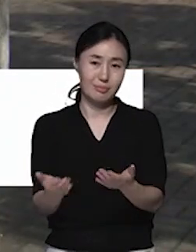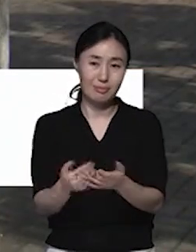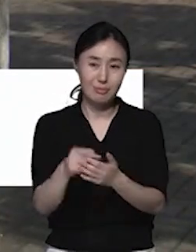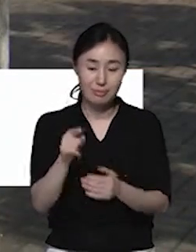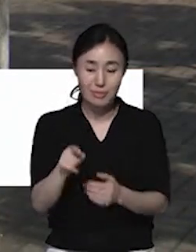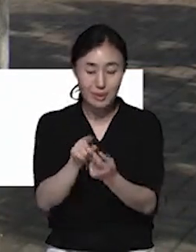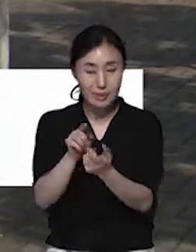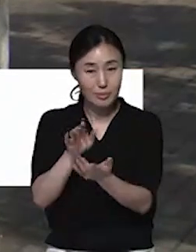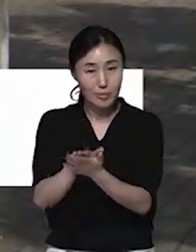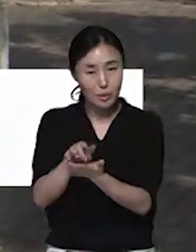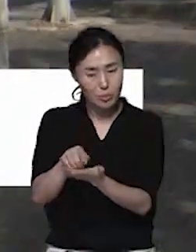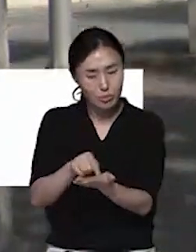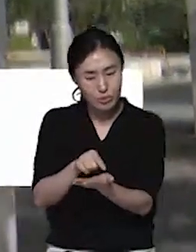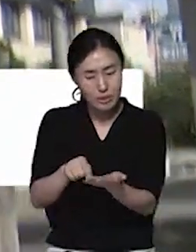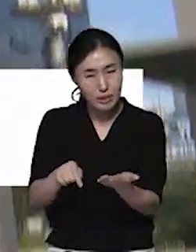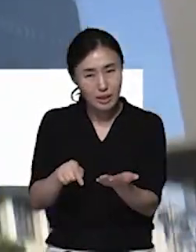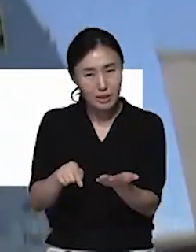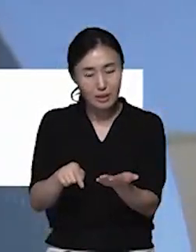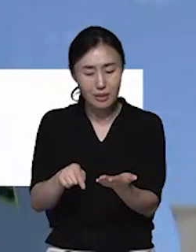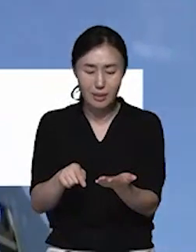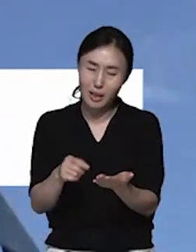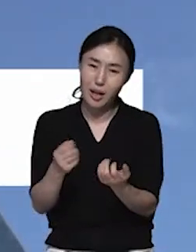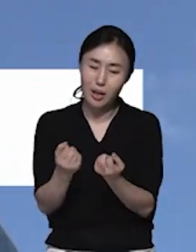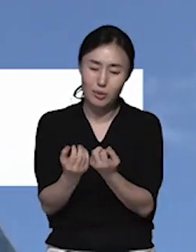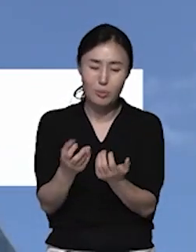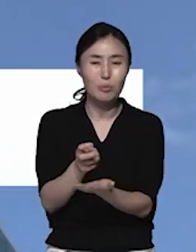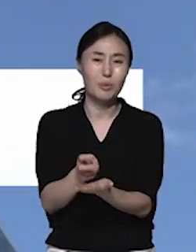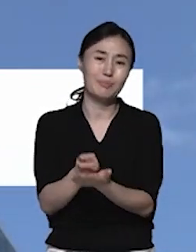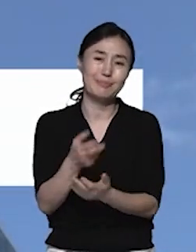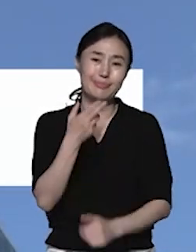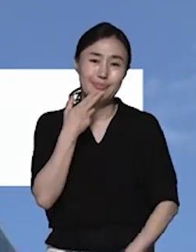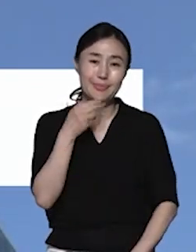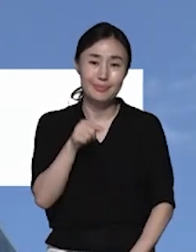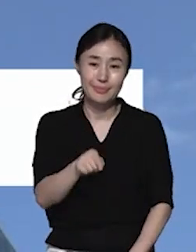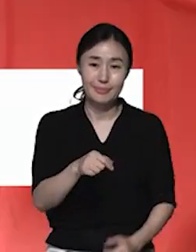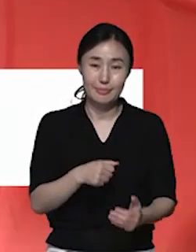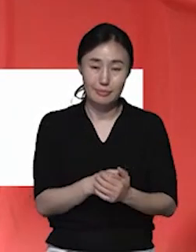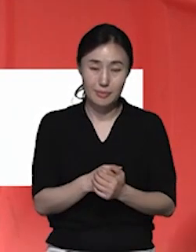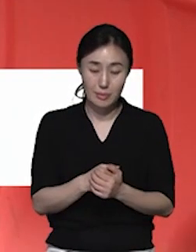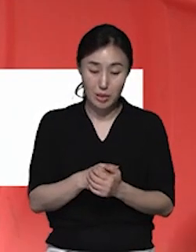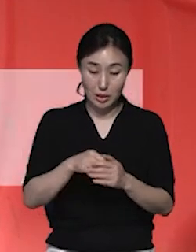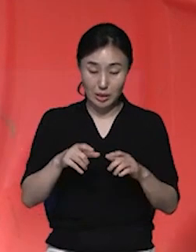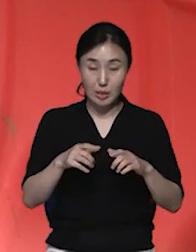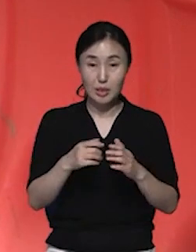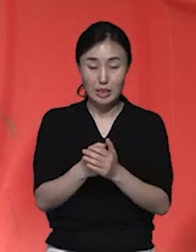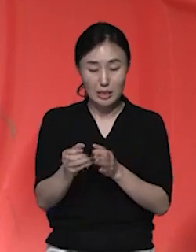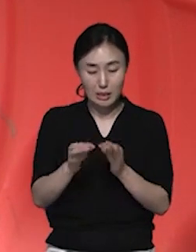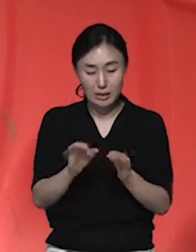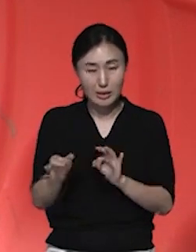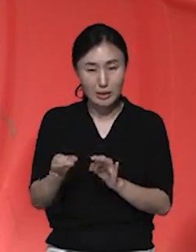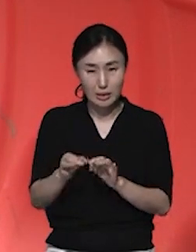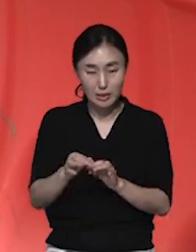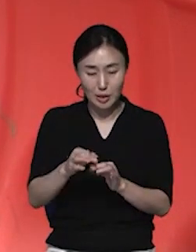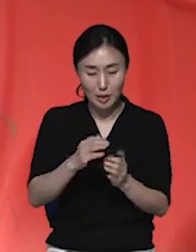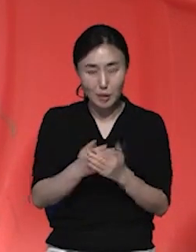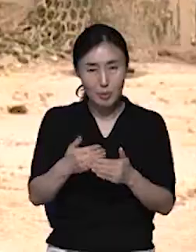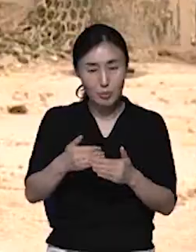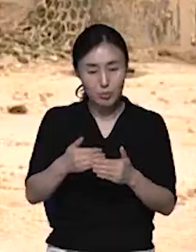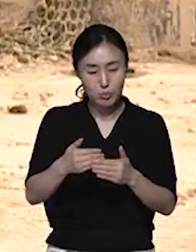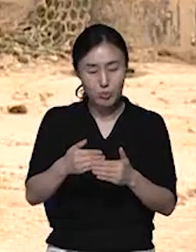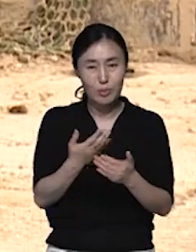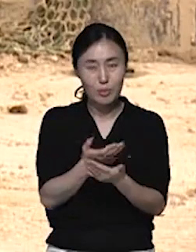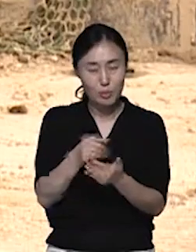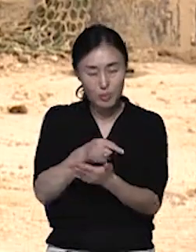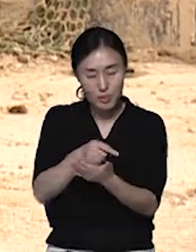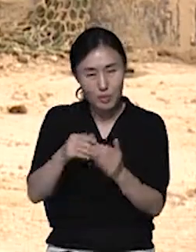이걸 직접적으로 좀 보상을 해줄 수가 있는 부분이었거든요. 전체가 편입되지 않으면. 앞으로도 몇 개월간은